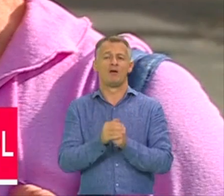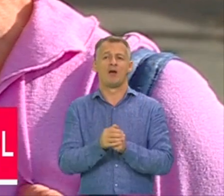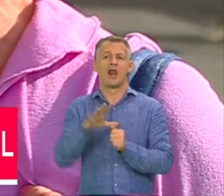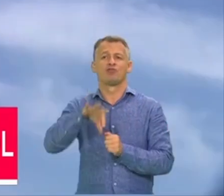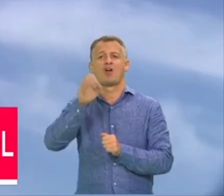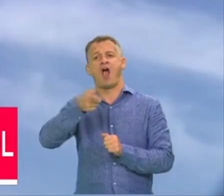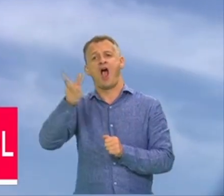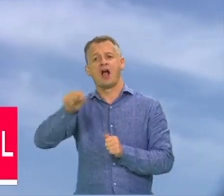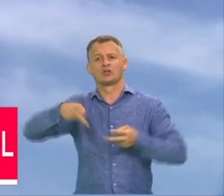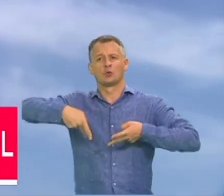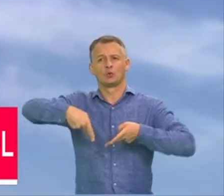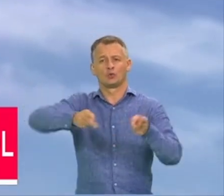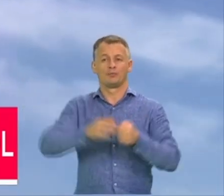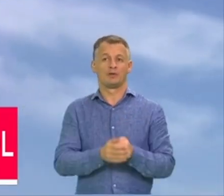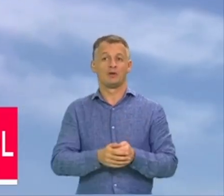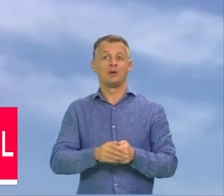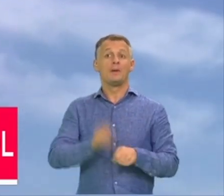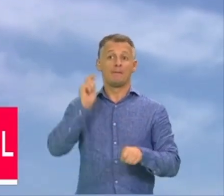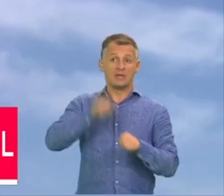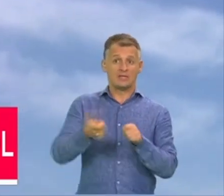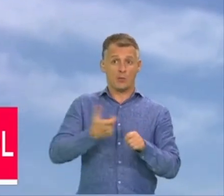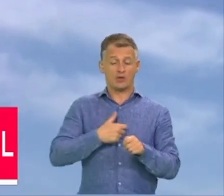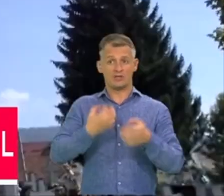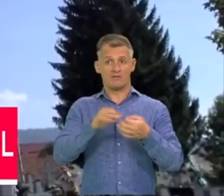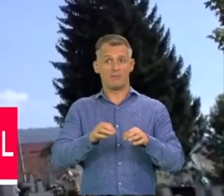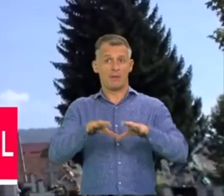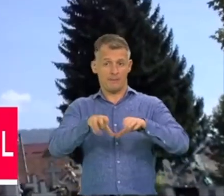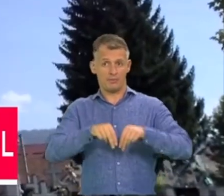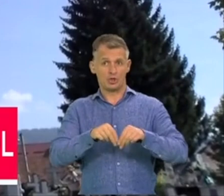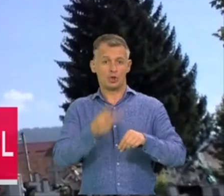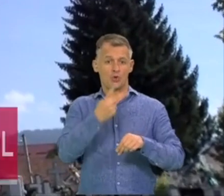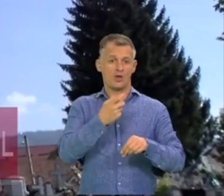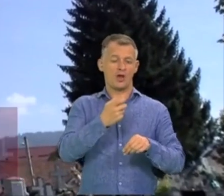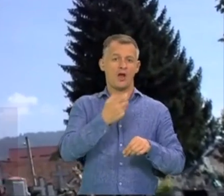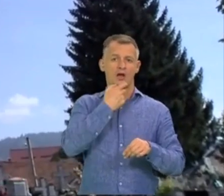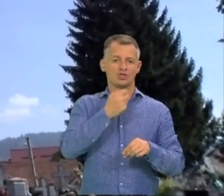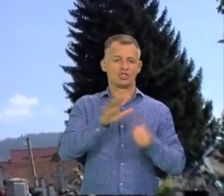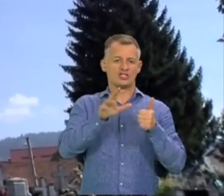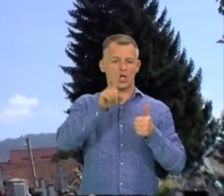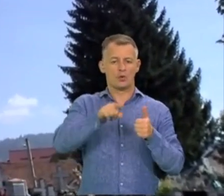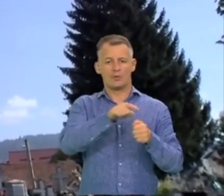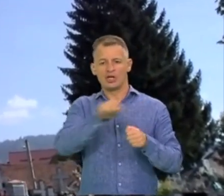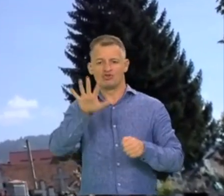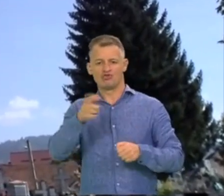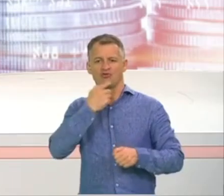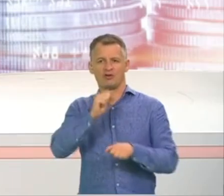alt drum. Pedeapsa pe care o poate primi călugărul poate fi cuprinsă între 2 ani și 6 luni și 5 ani de închisoare.